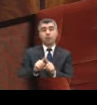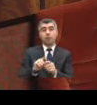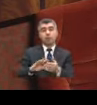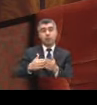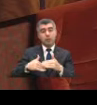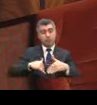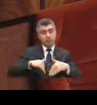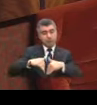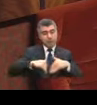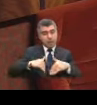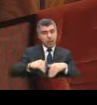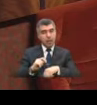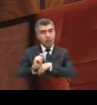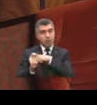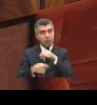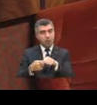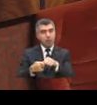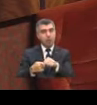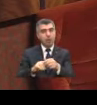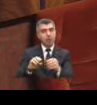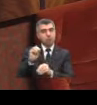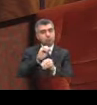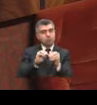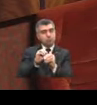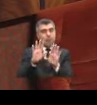الطرق القروية لحد الآن تمت الإنجاز ديال